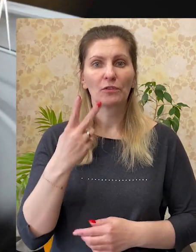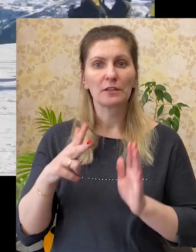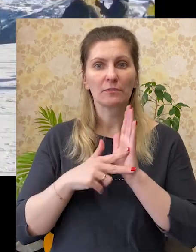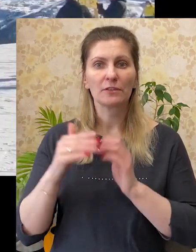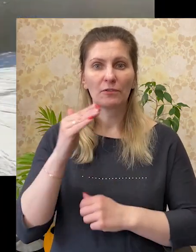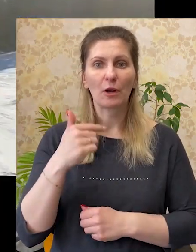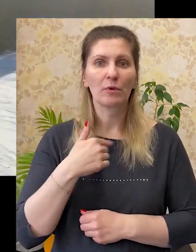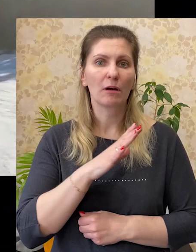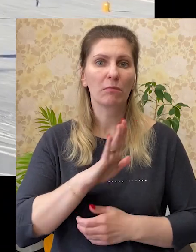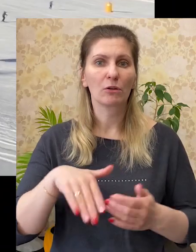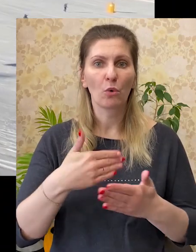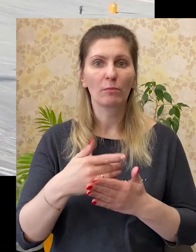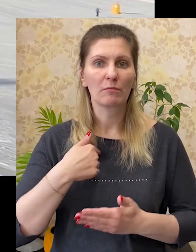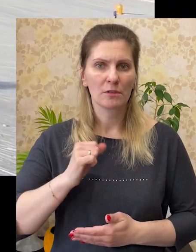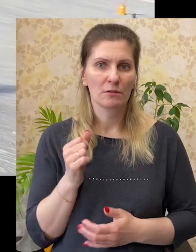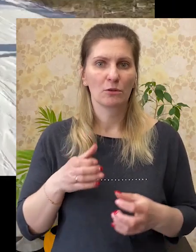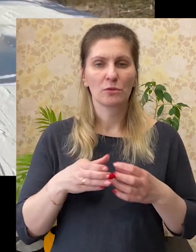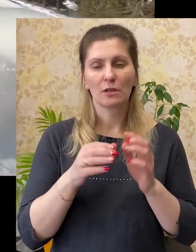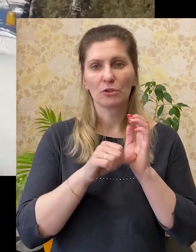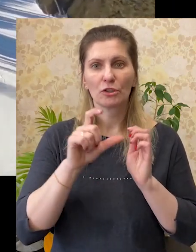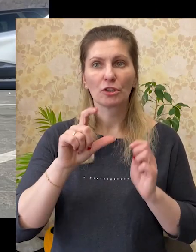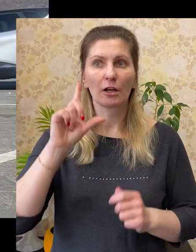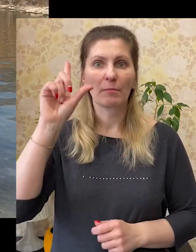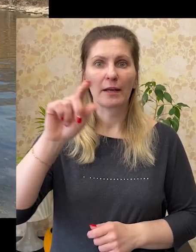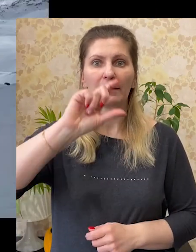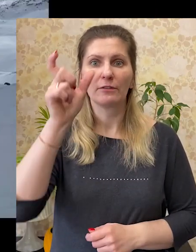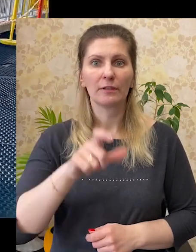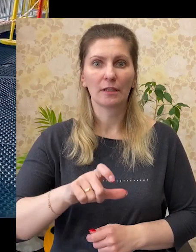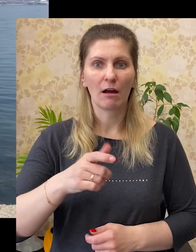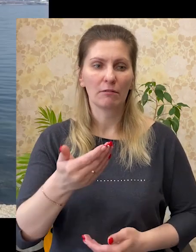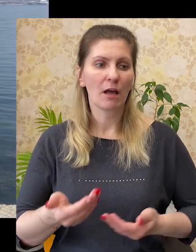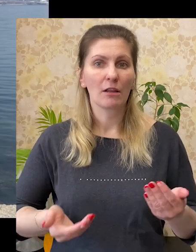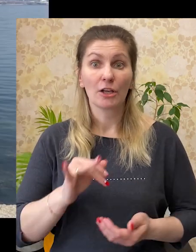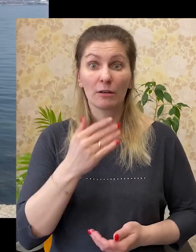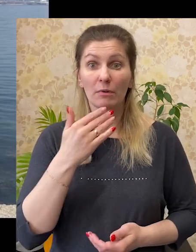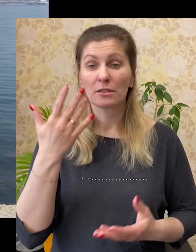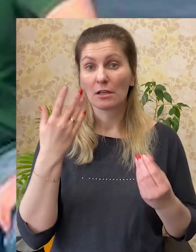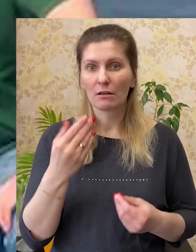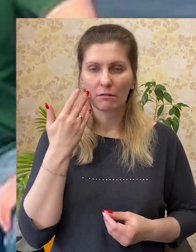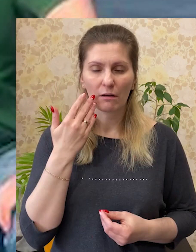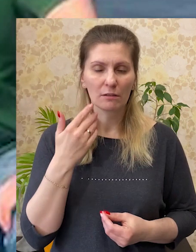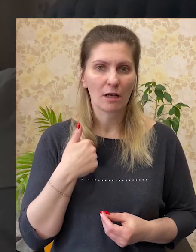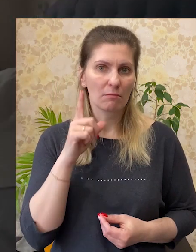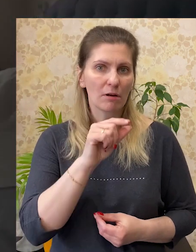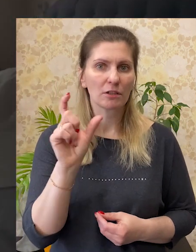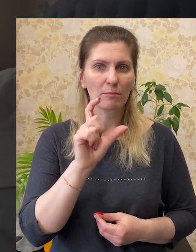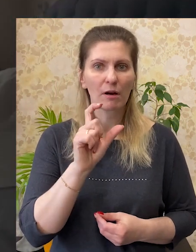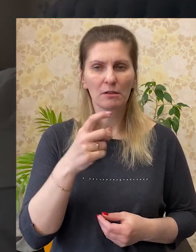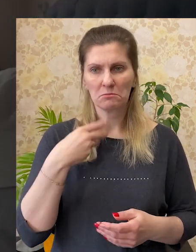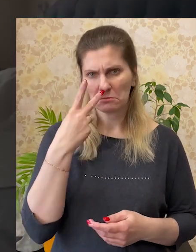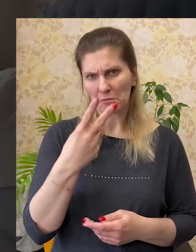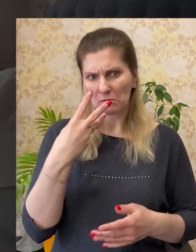14-28 февраля у меня был отпуск, и мы с друзьями, у нас было 6 человек, поехали в Италию кататься на лыжах. И вот этот последний день, когда мы там ходили на шопинг, уже и в